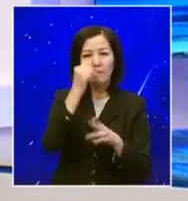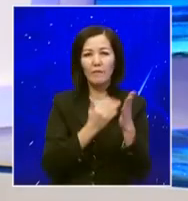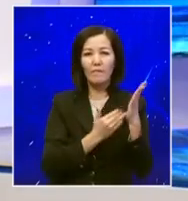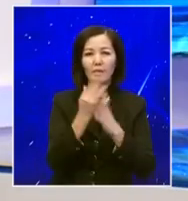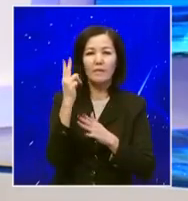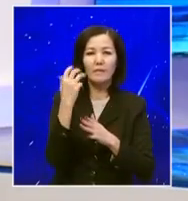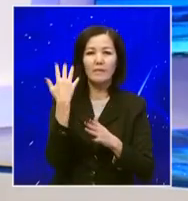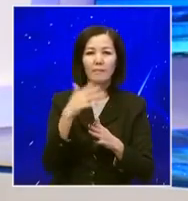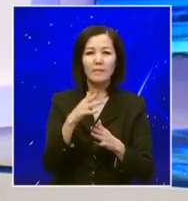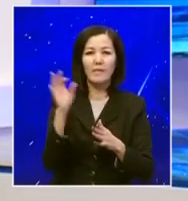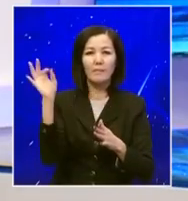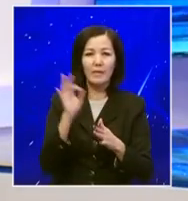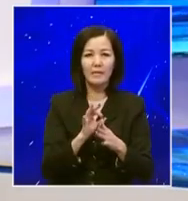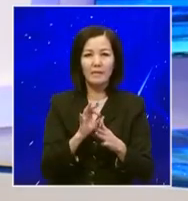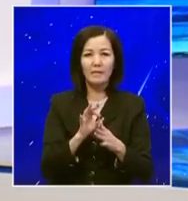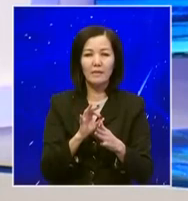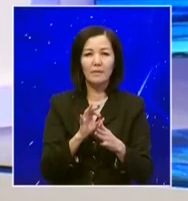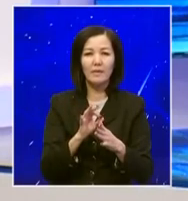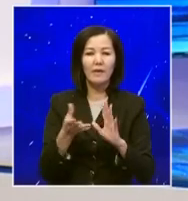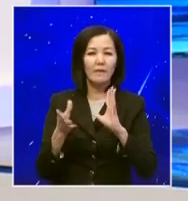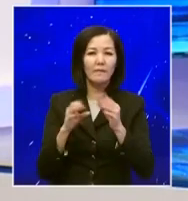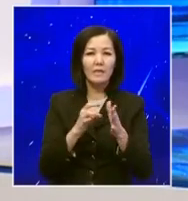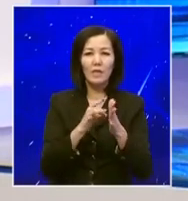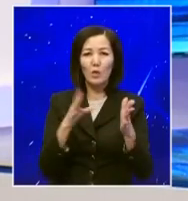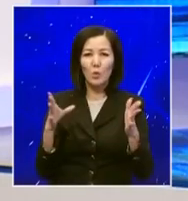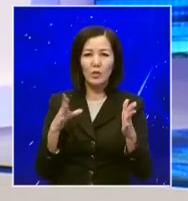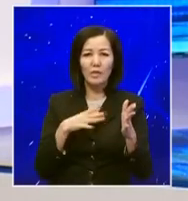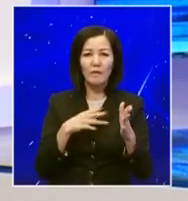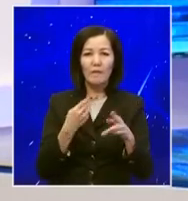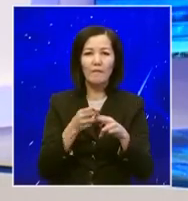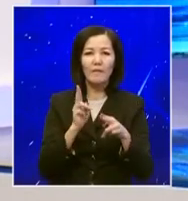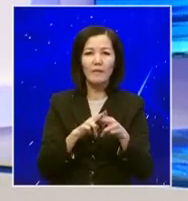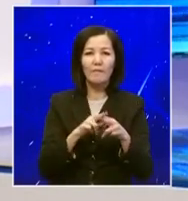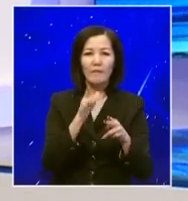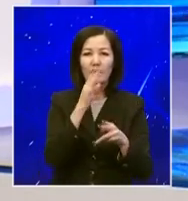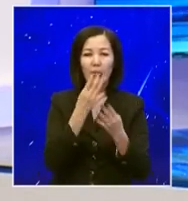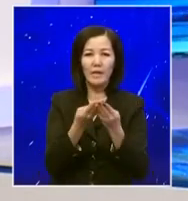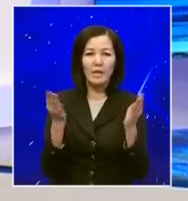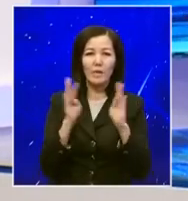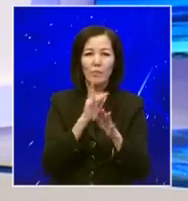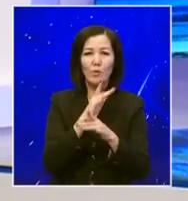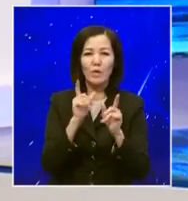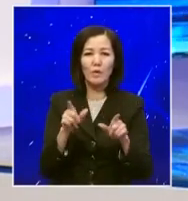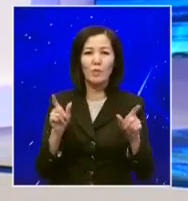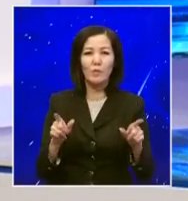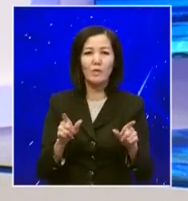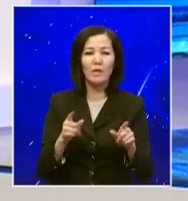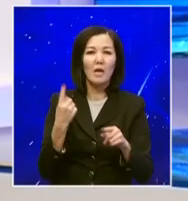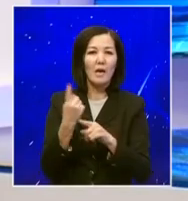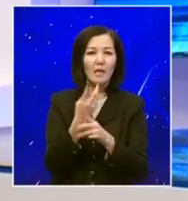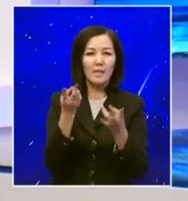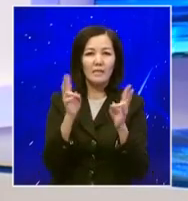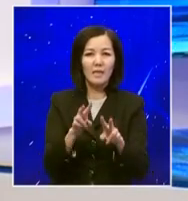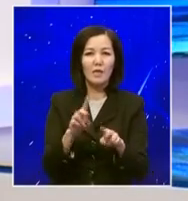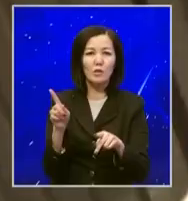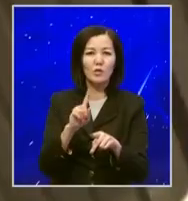на 250% и побили все предыдущие рекорды. Во время карантина многие люди оказались в